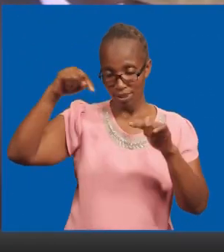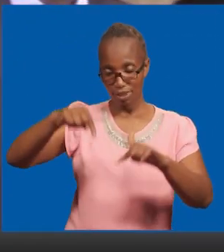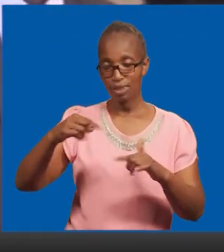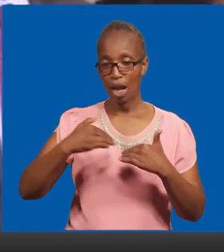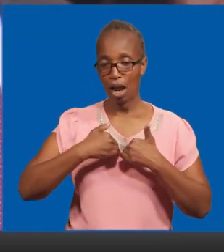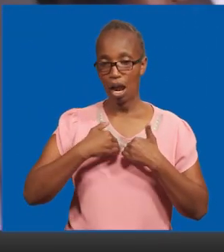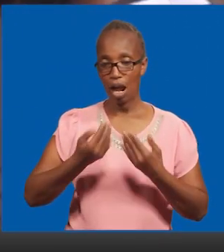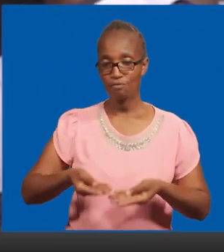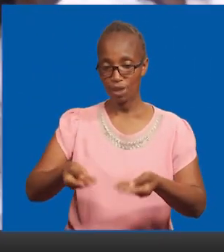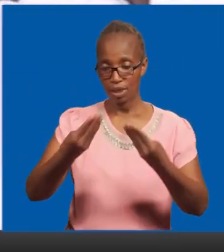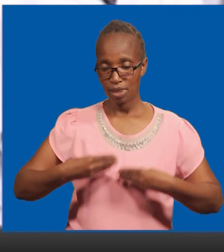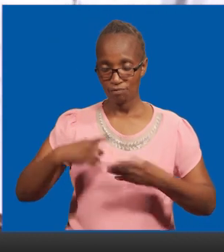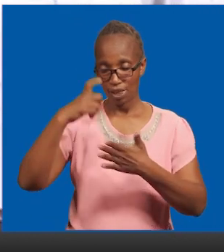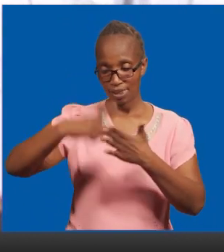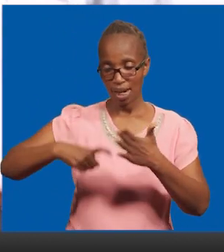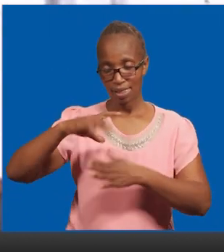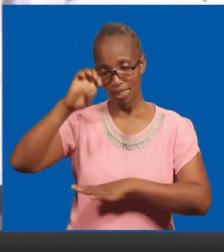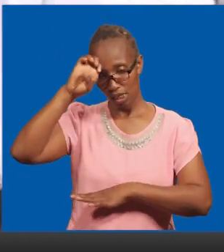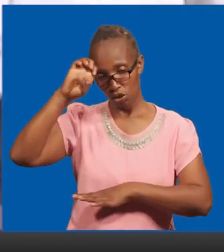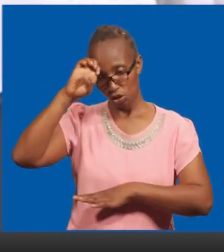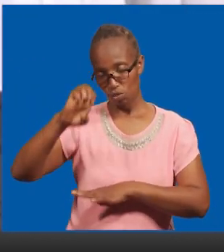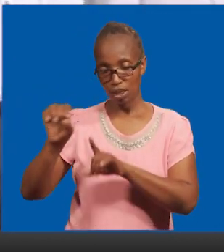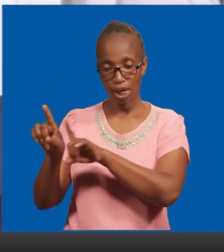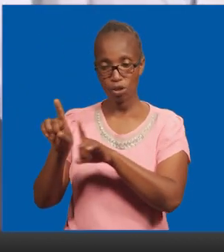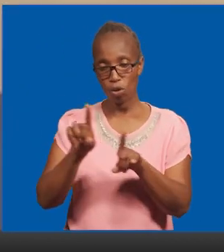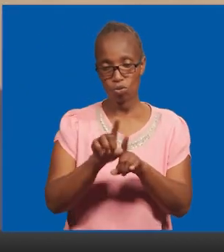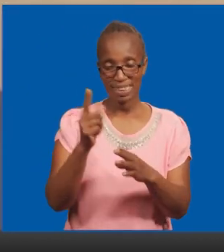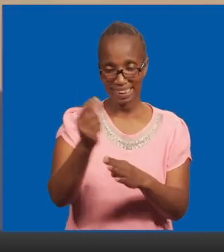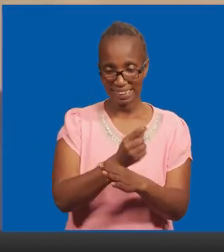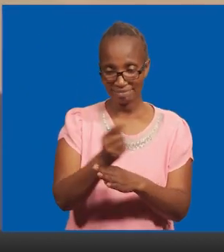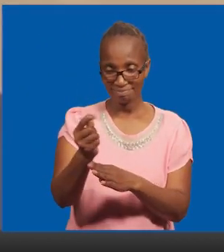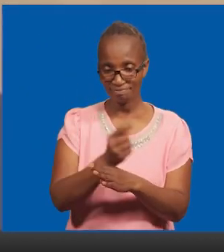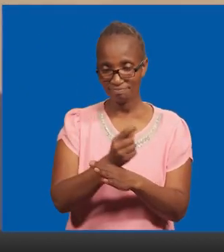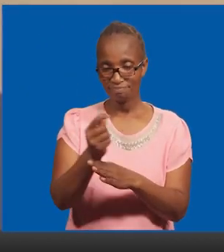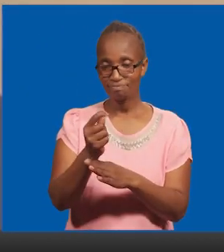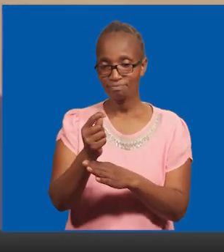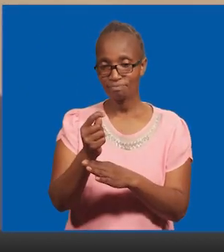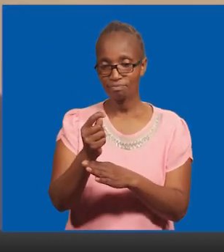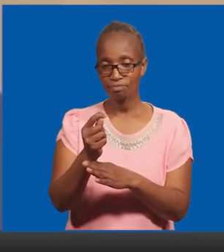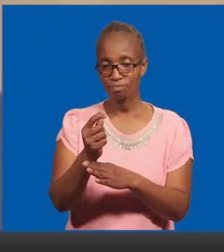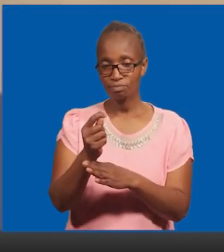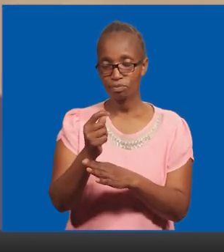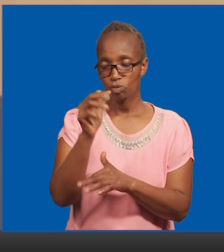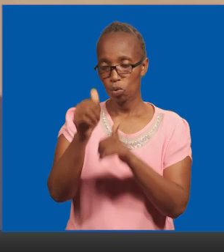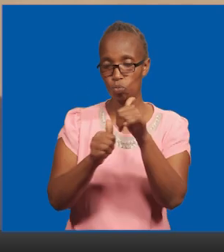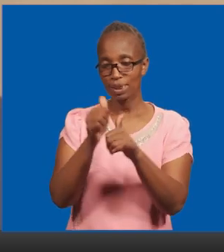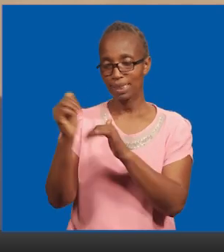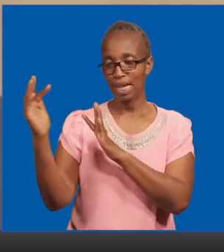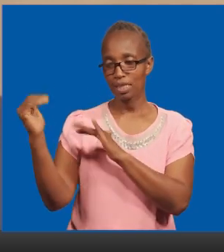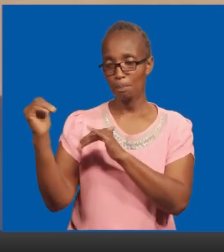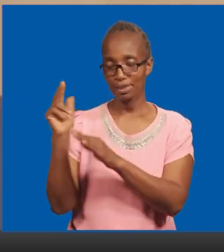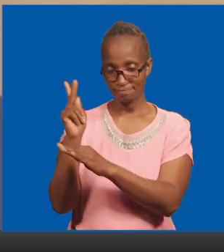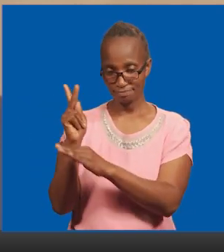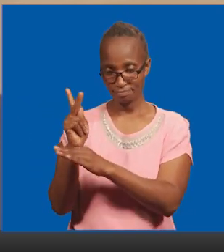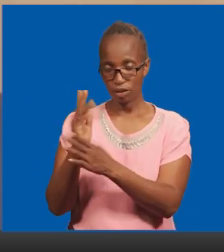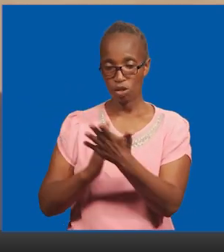officers graduating today have received tax education and paramilitary training to instill discipline in